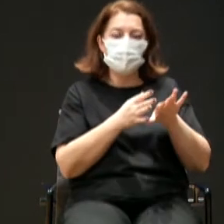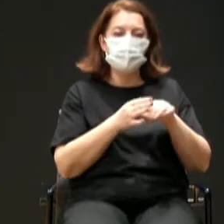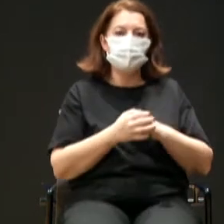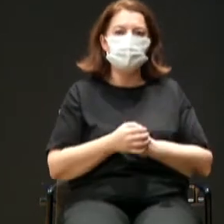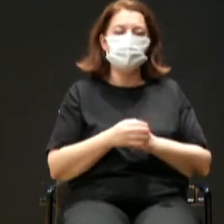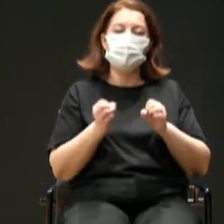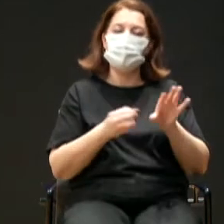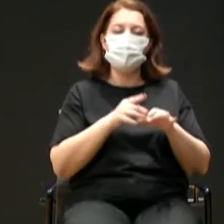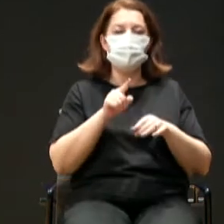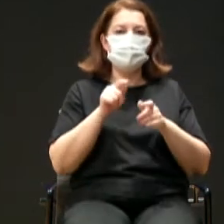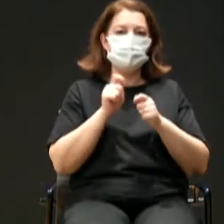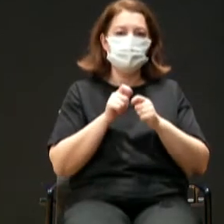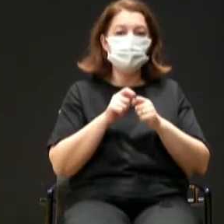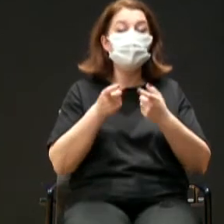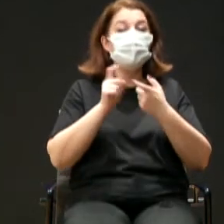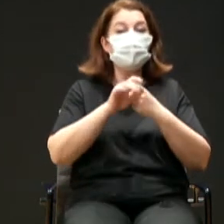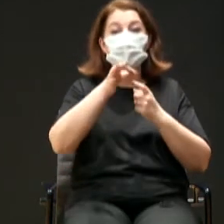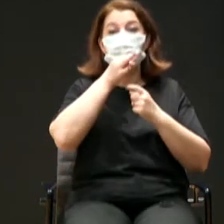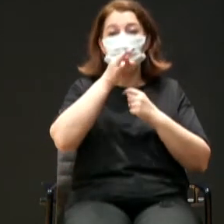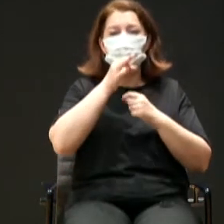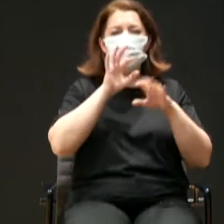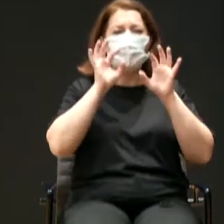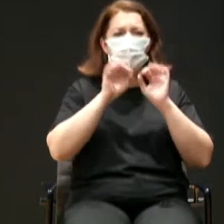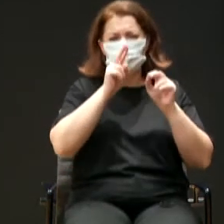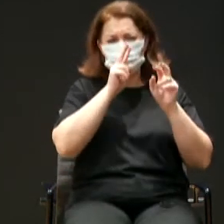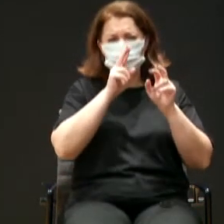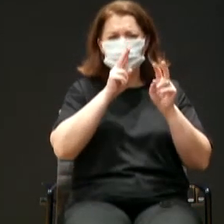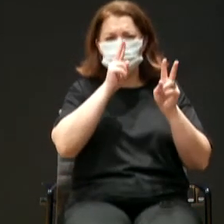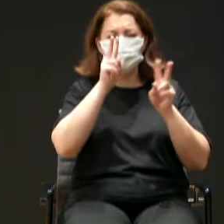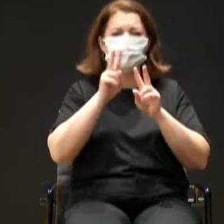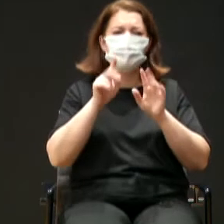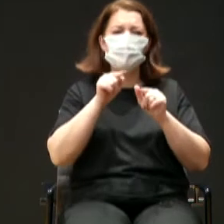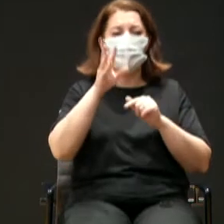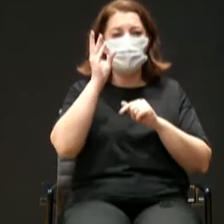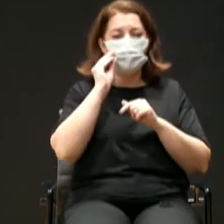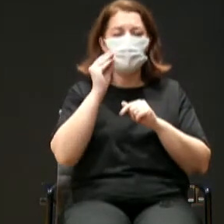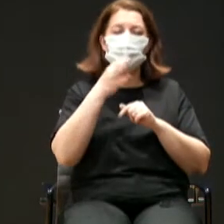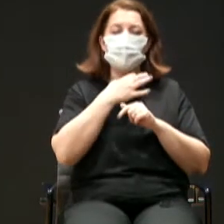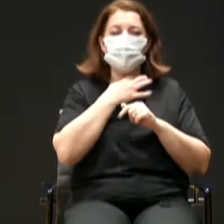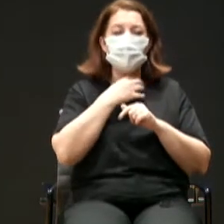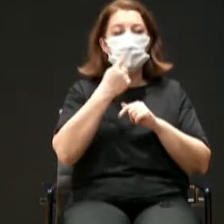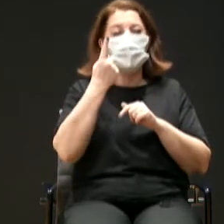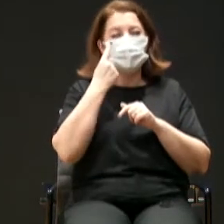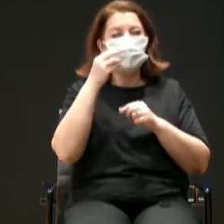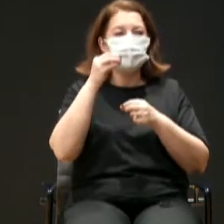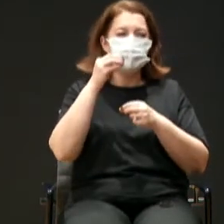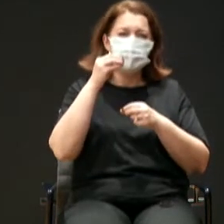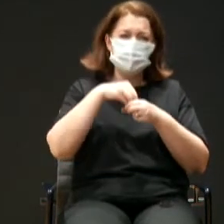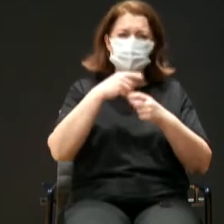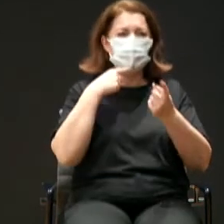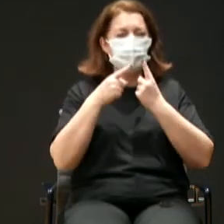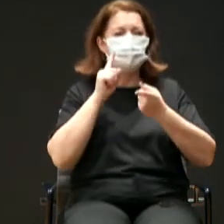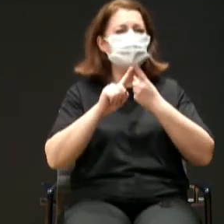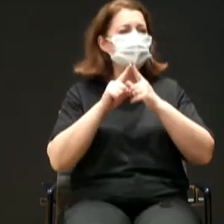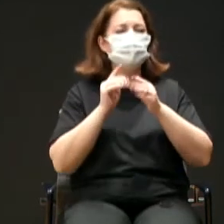Bırakın bu işi. Ve ifadeleriniz hep klasik. Bu anlamda lütfen Atatürk üzerinden siyaset yapmayı